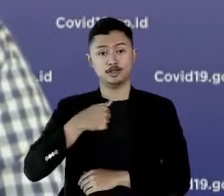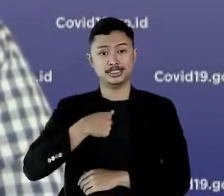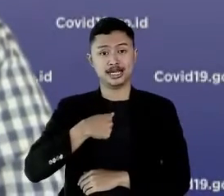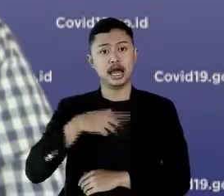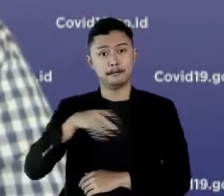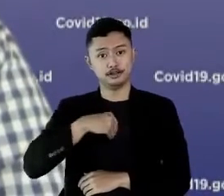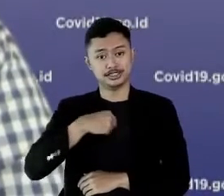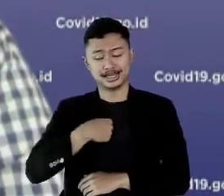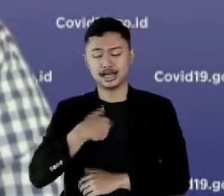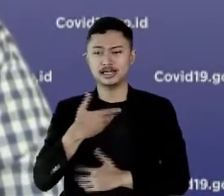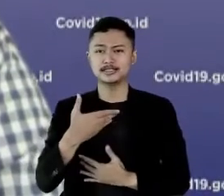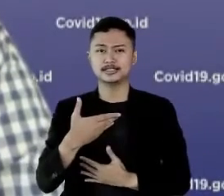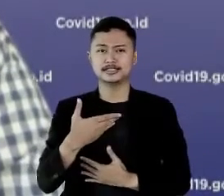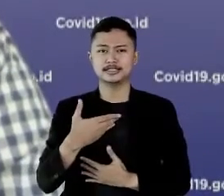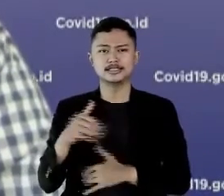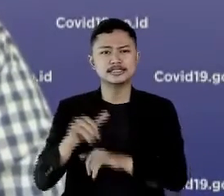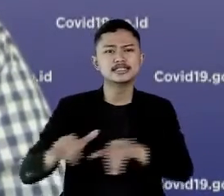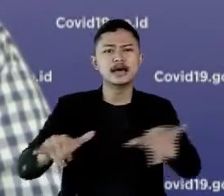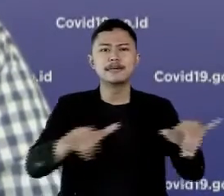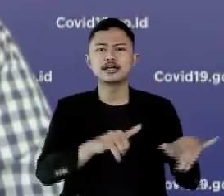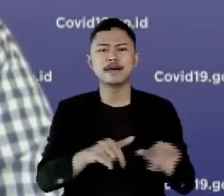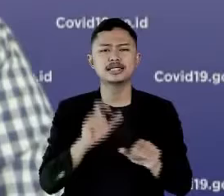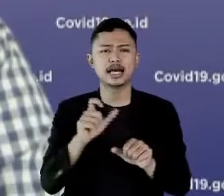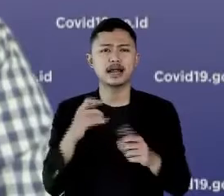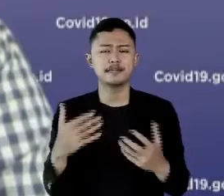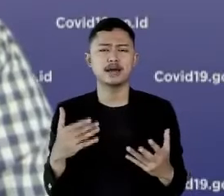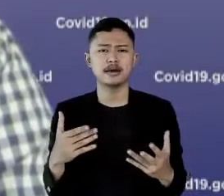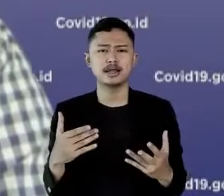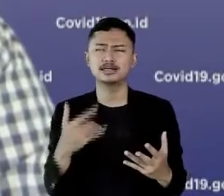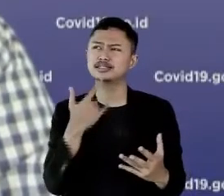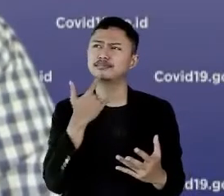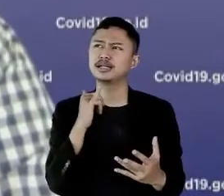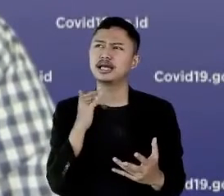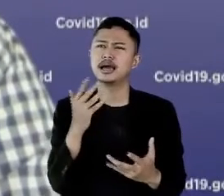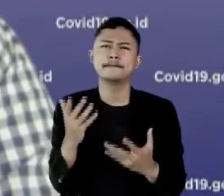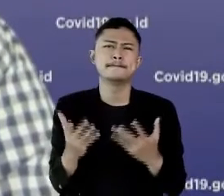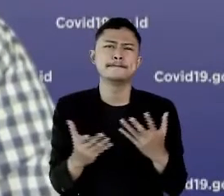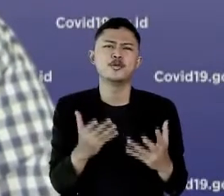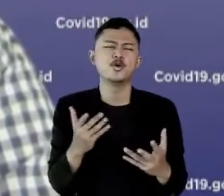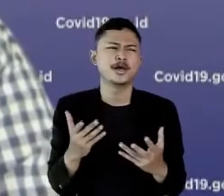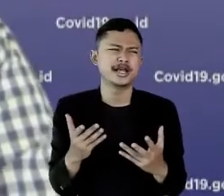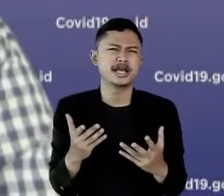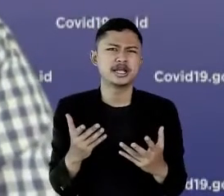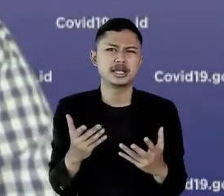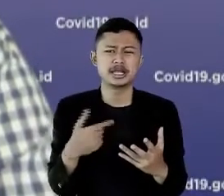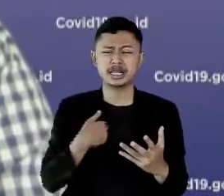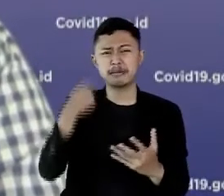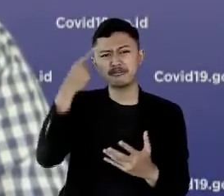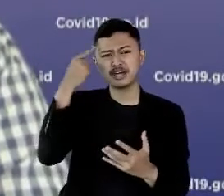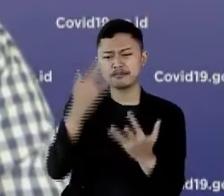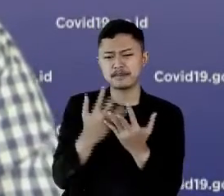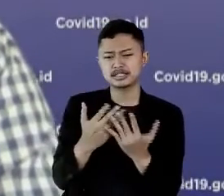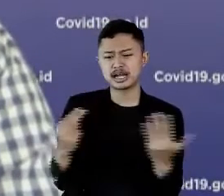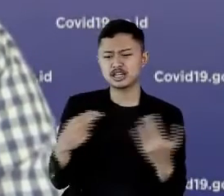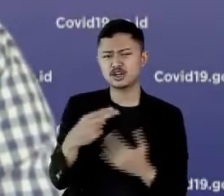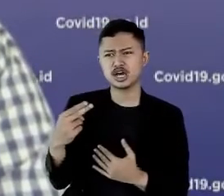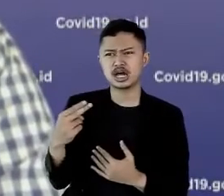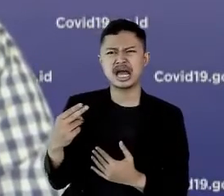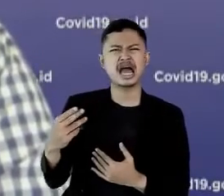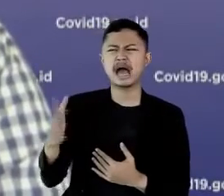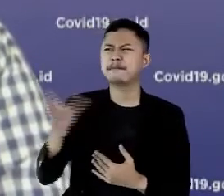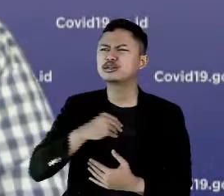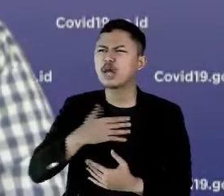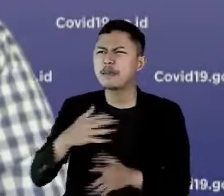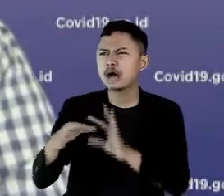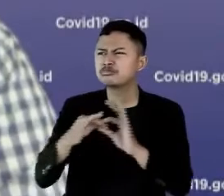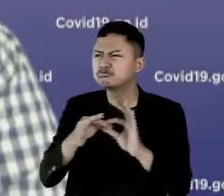pesan untuk bahwa ini harus kita lakukan bersama-sama itu bukan sesuatu yang asing, yang alien buat kita ya sebagai orang Indonesia. Karena